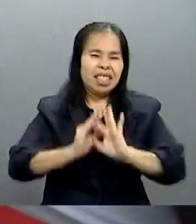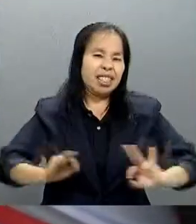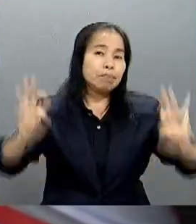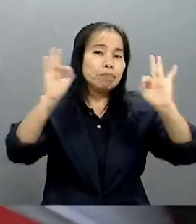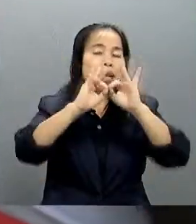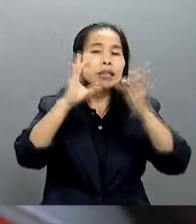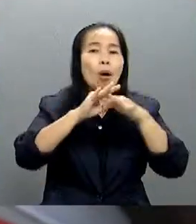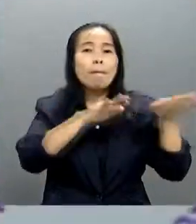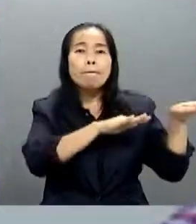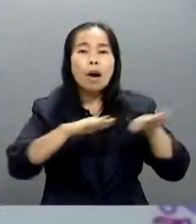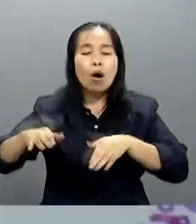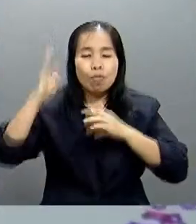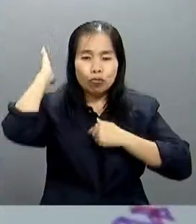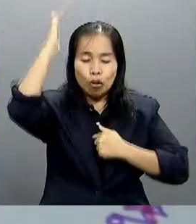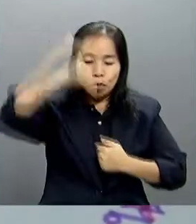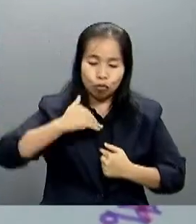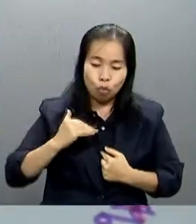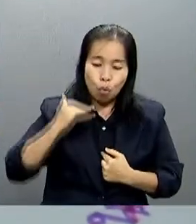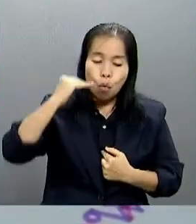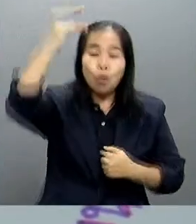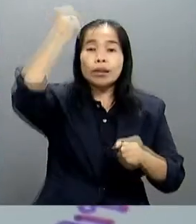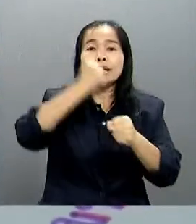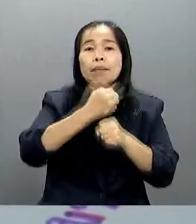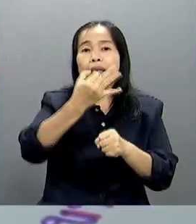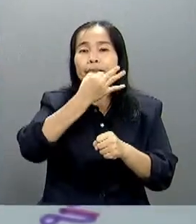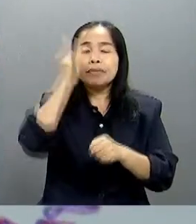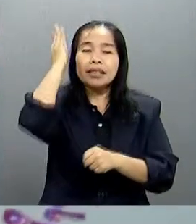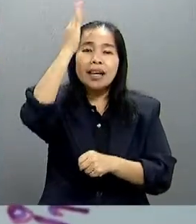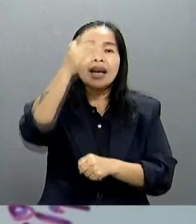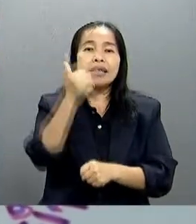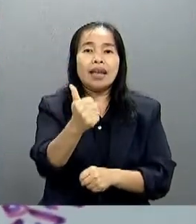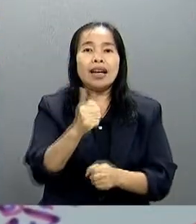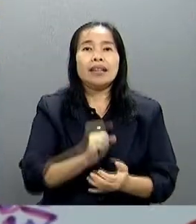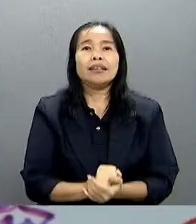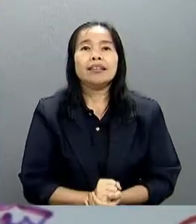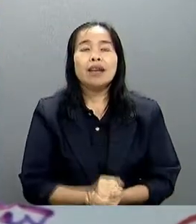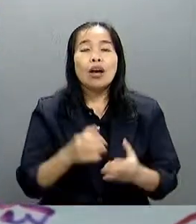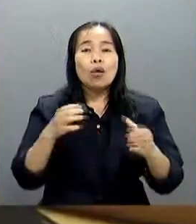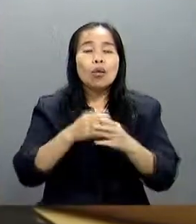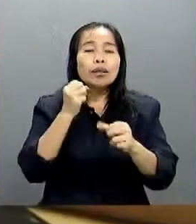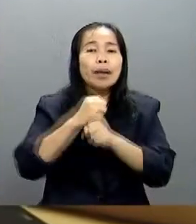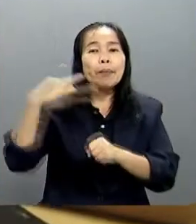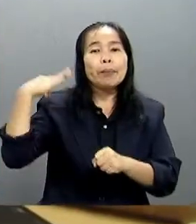นำไปต่อยอดสู่การทำงานในอนาคตได้อีกด้วยนักข่าวพลเมืองโรง